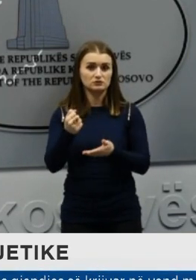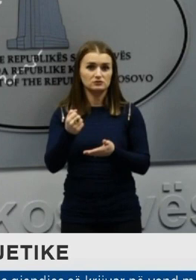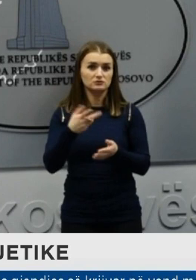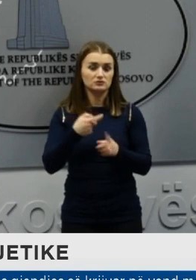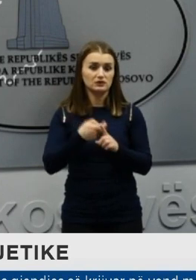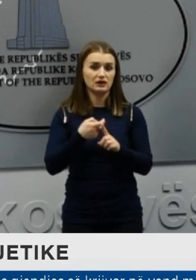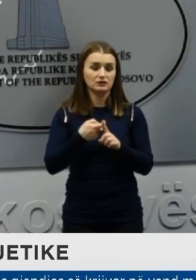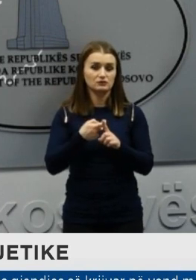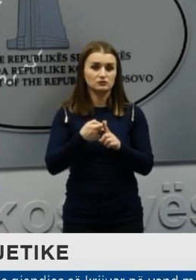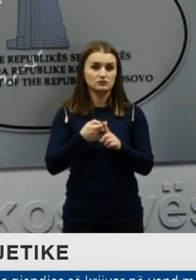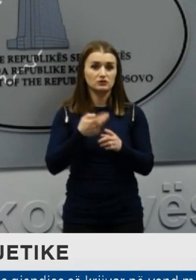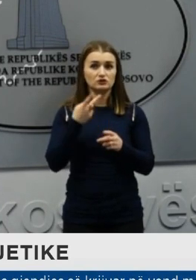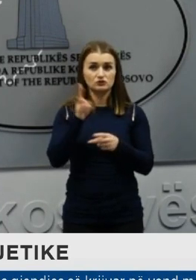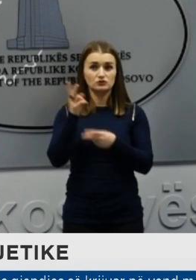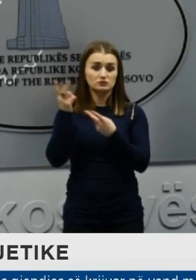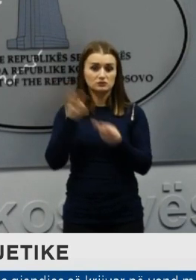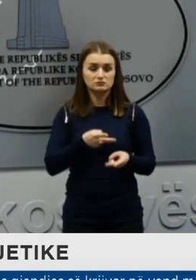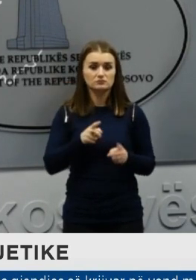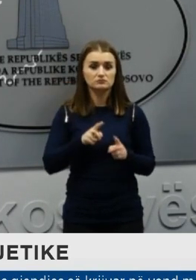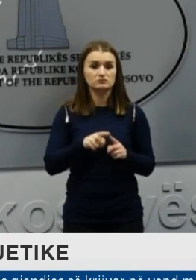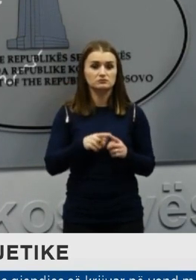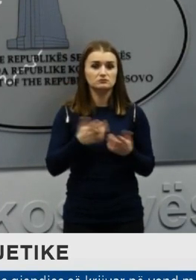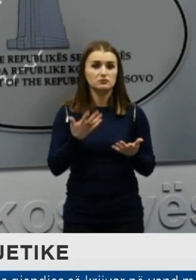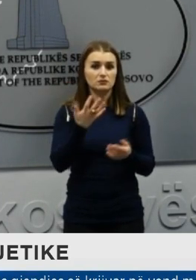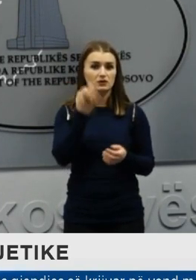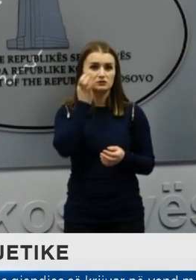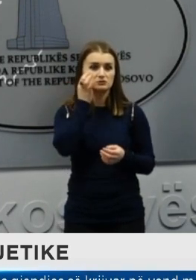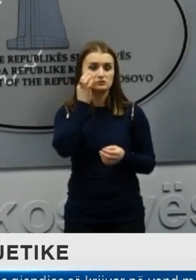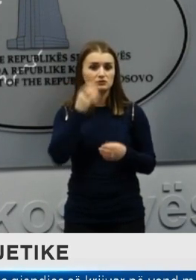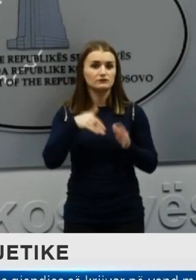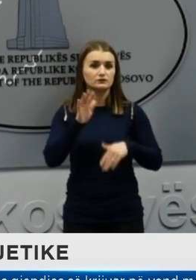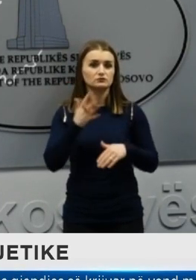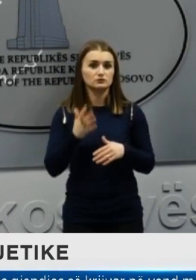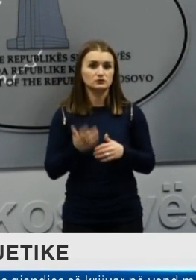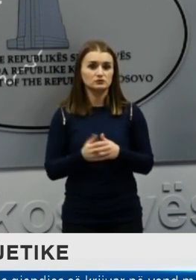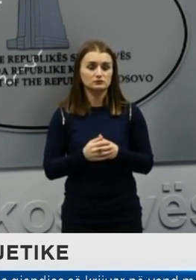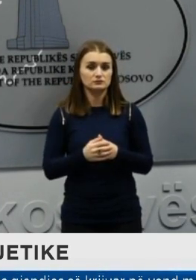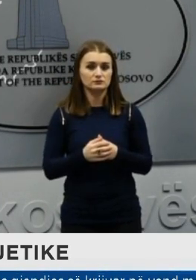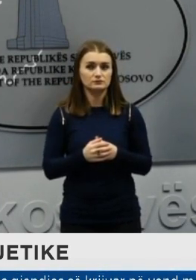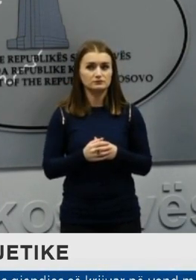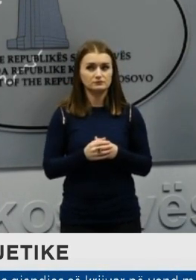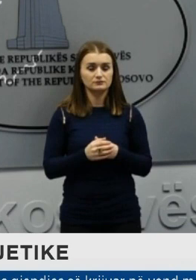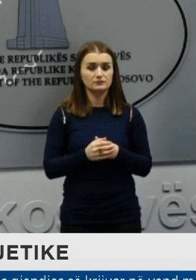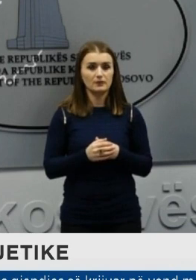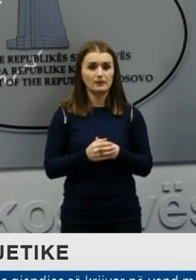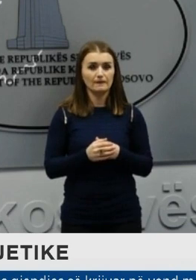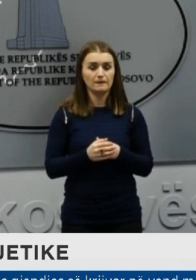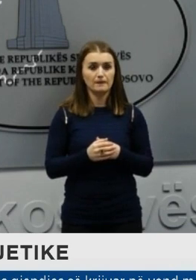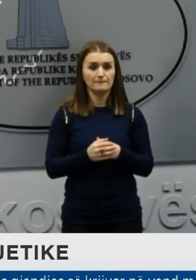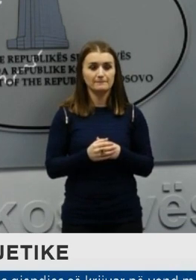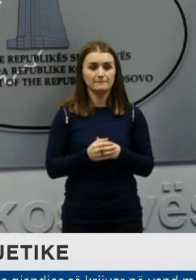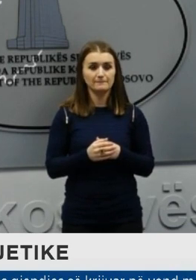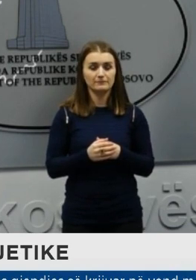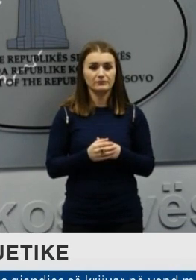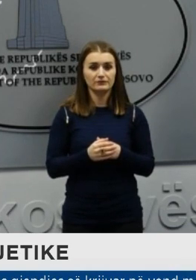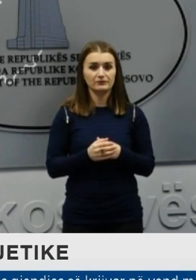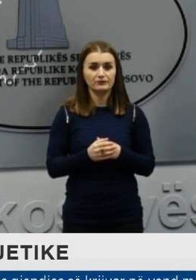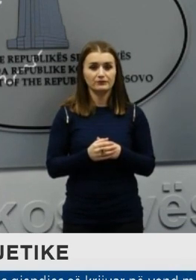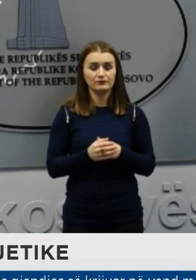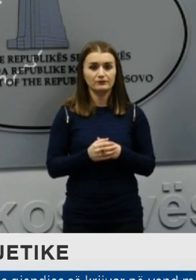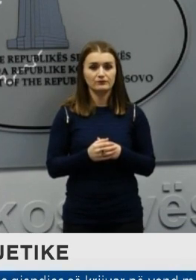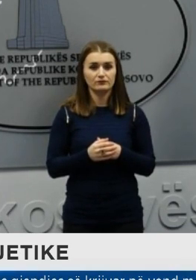në den. Tire me 20 janar tha që nuk presim në ukthy Kosova dhe në funksion, a kemi mjetët të